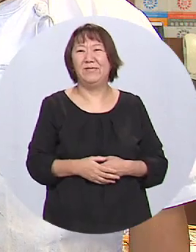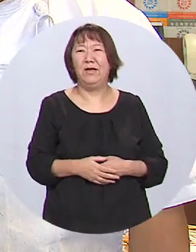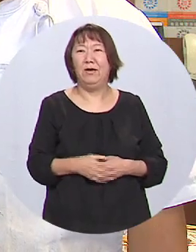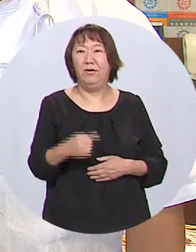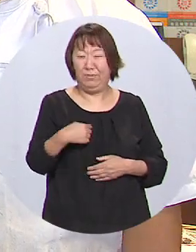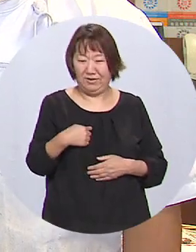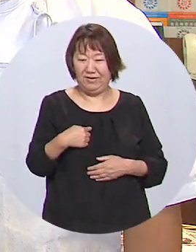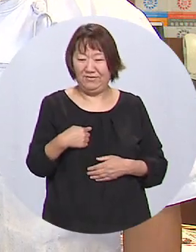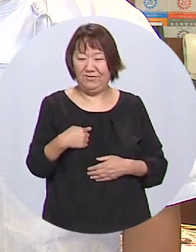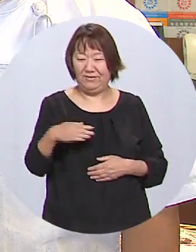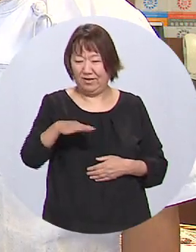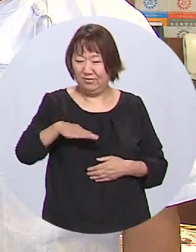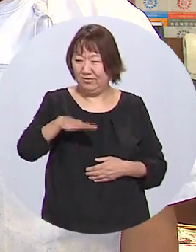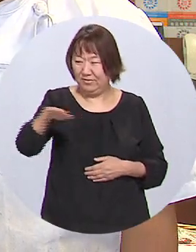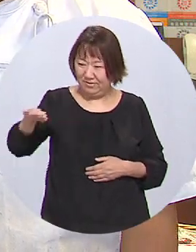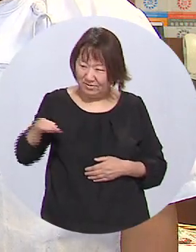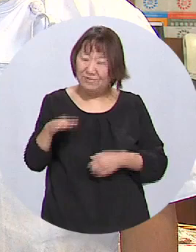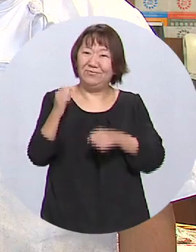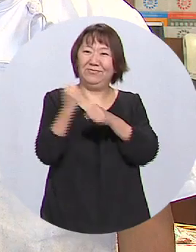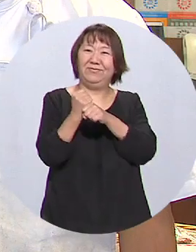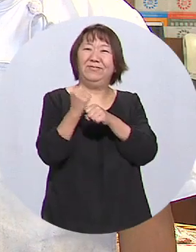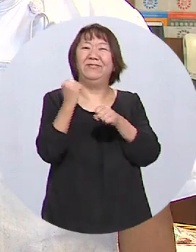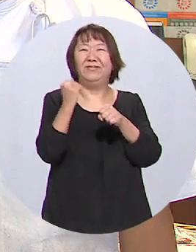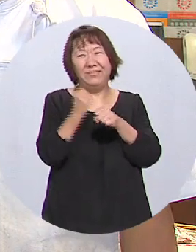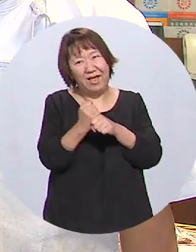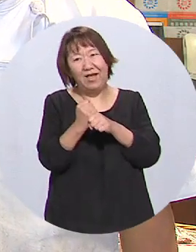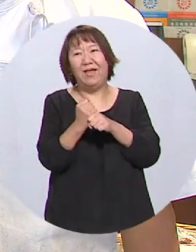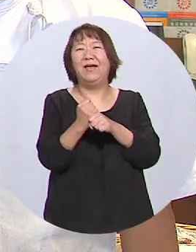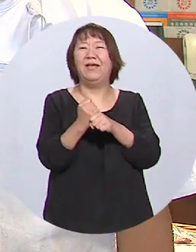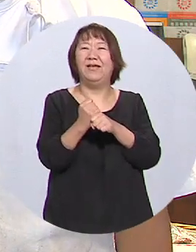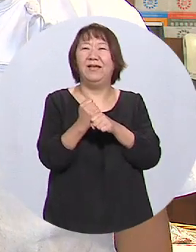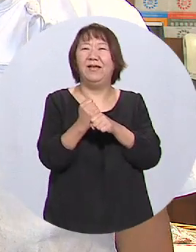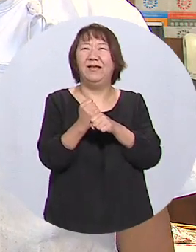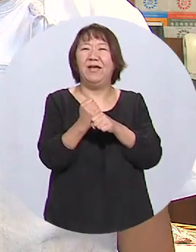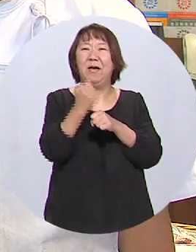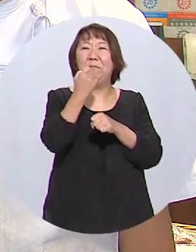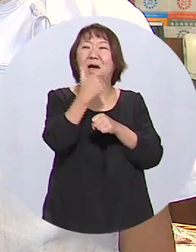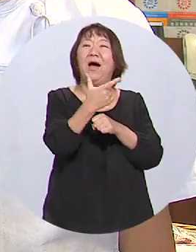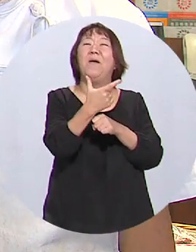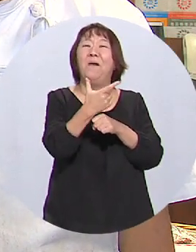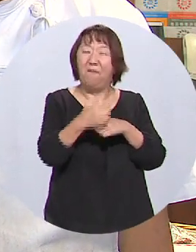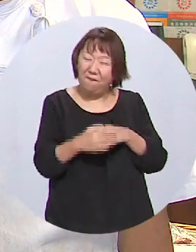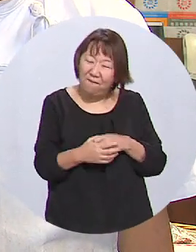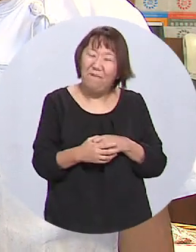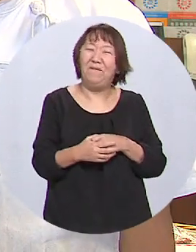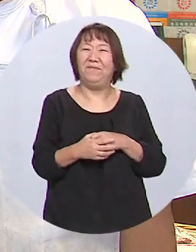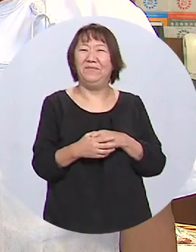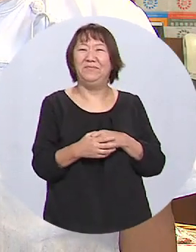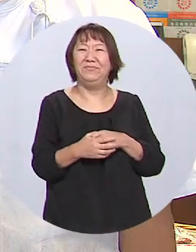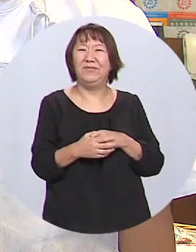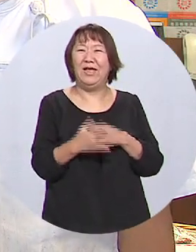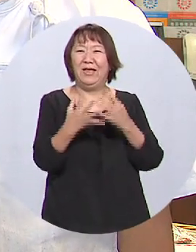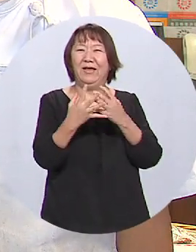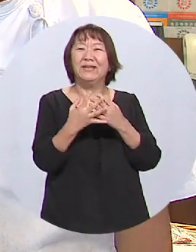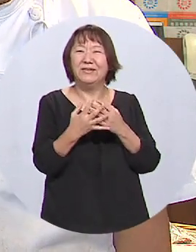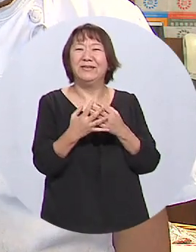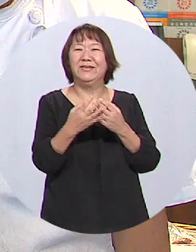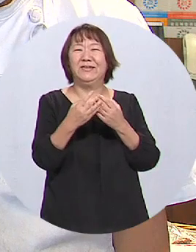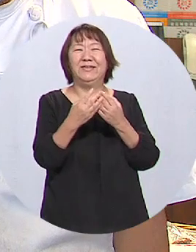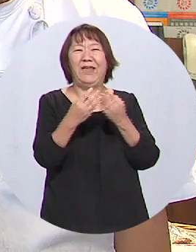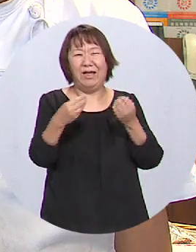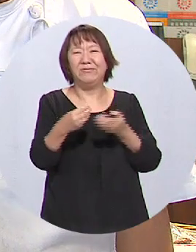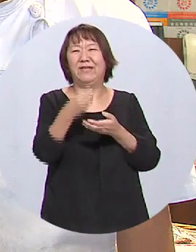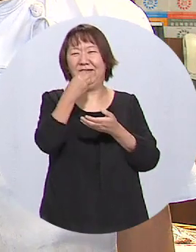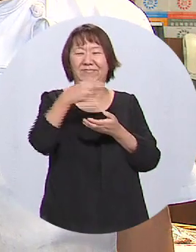売り上げも伸びてきてます。 私たちの作ったパンをたくさん取